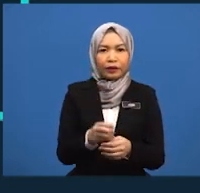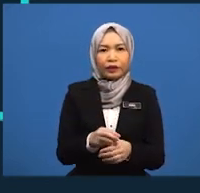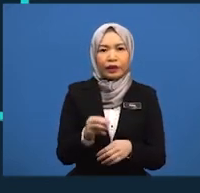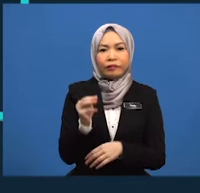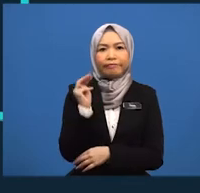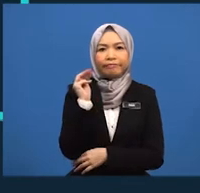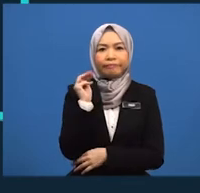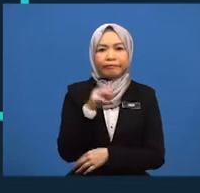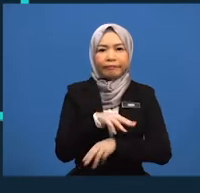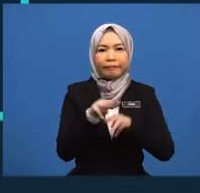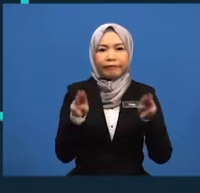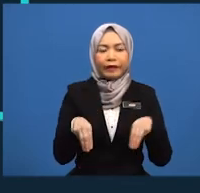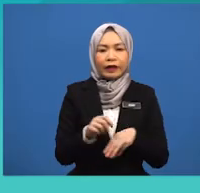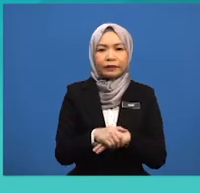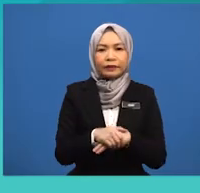langkah.